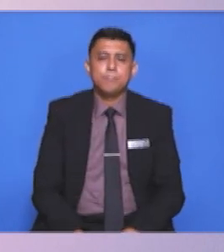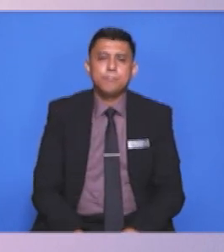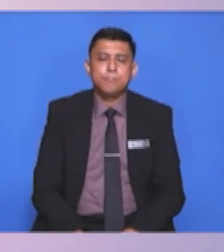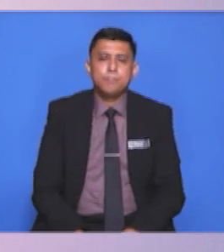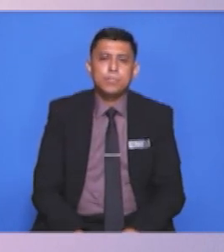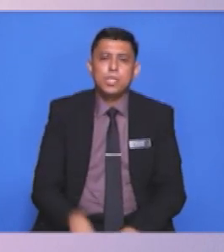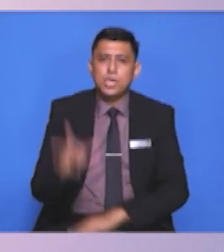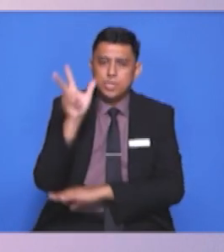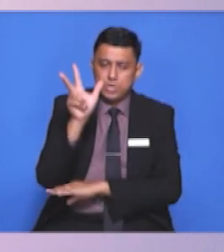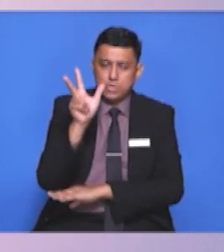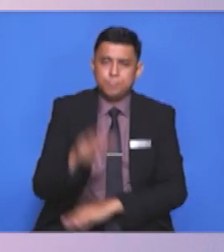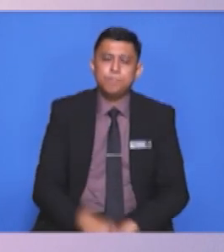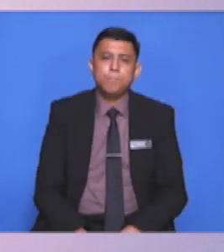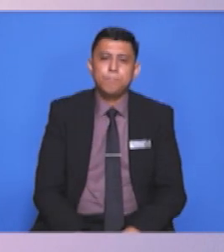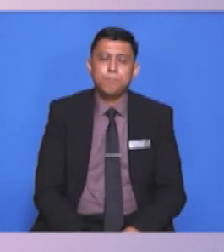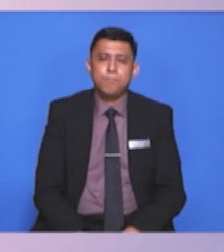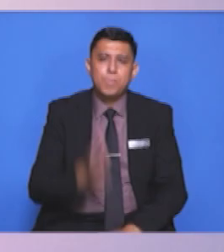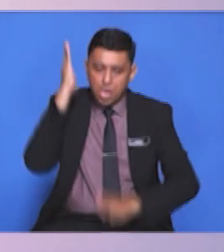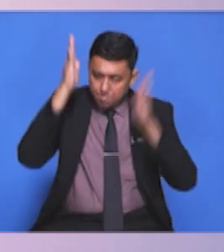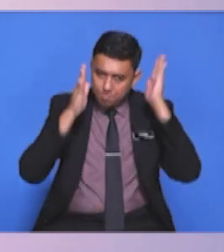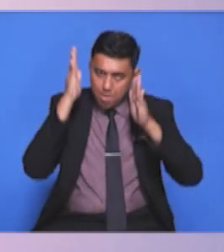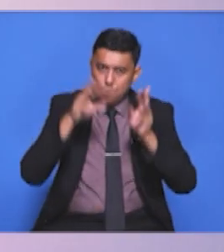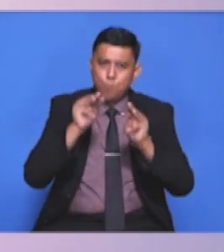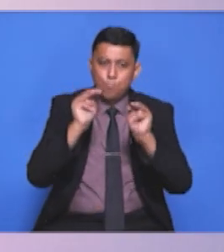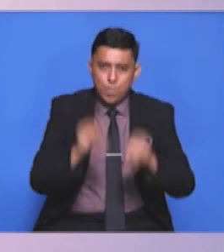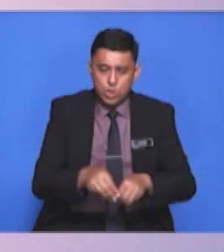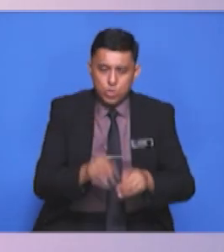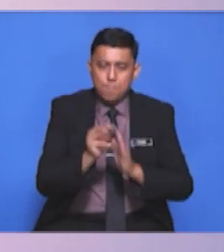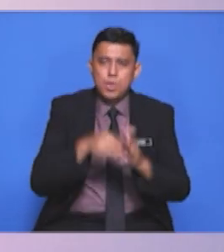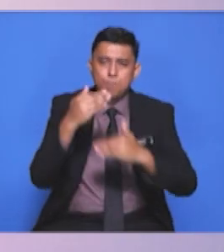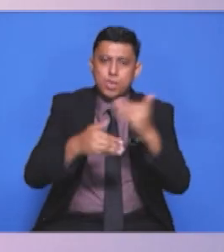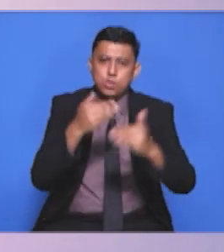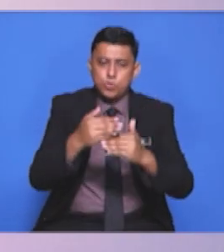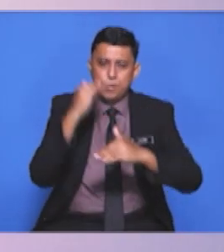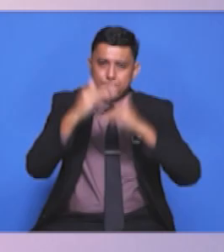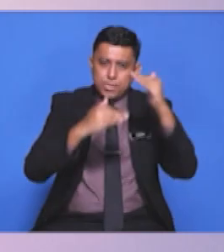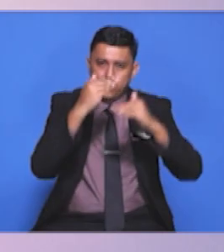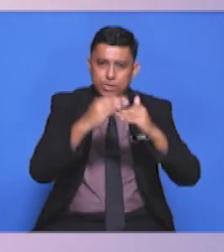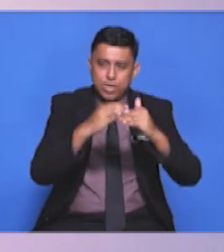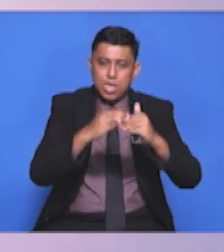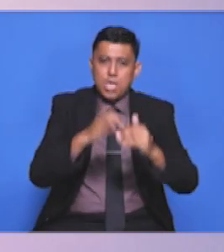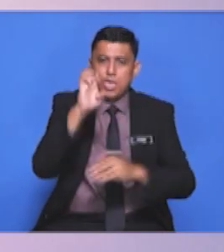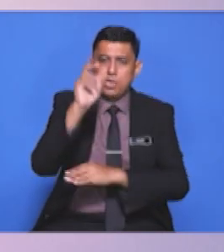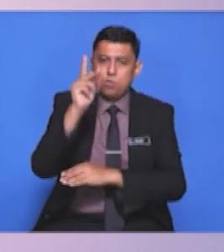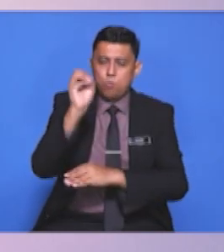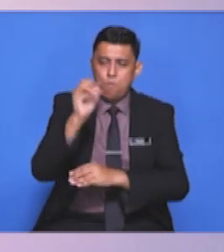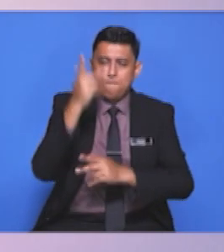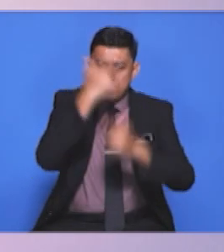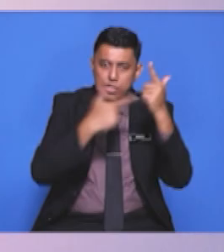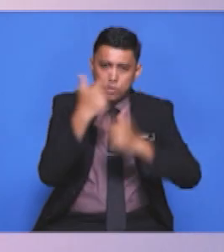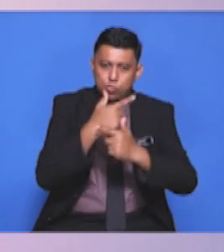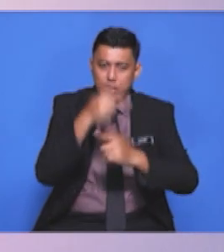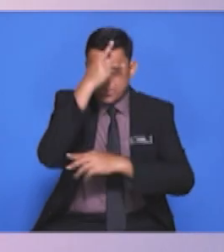yang ketiga Malaysia mampu memajukan bidang ecoplan congan kerana